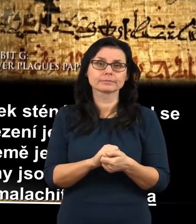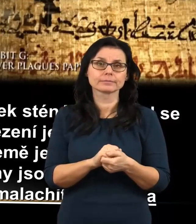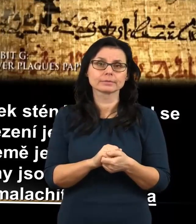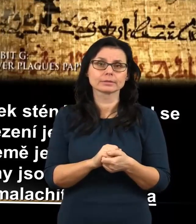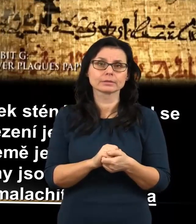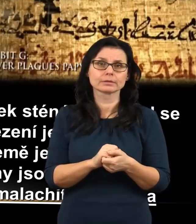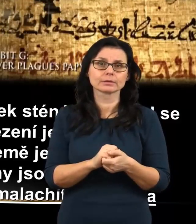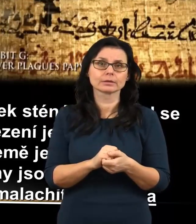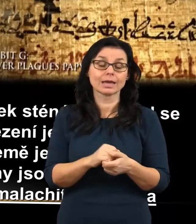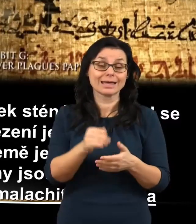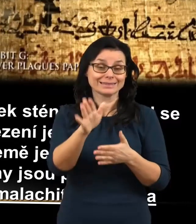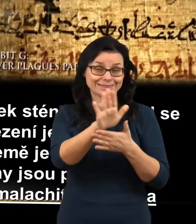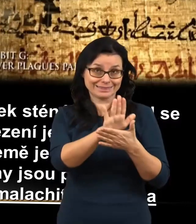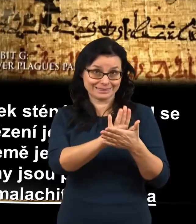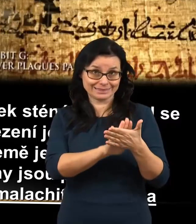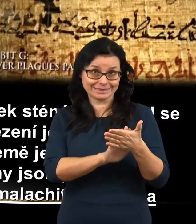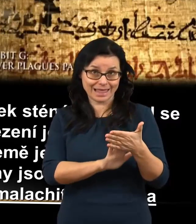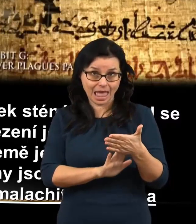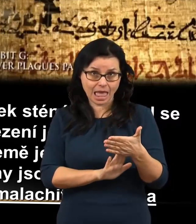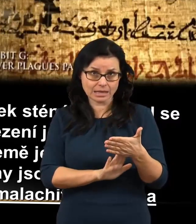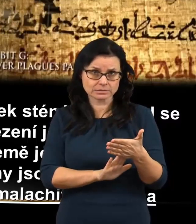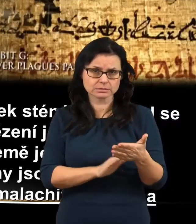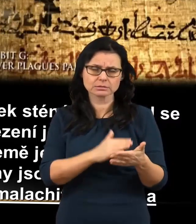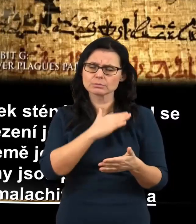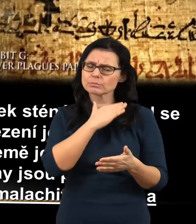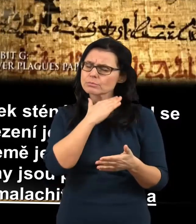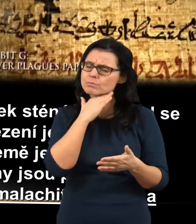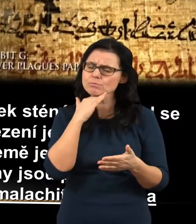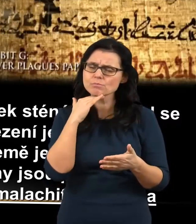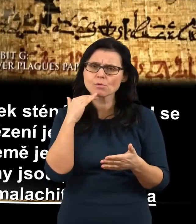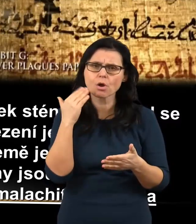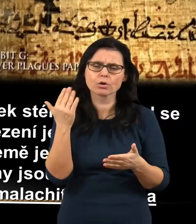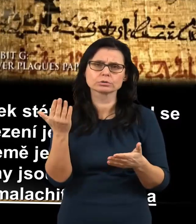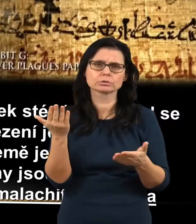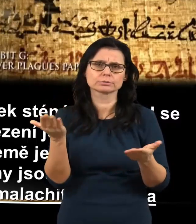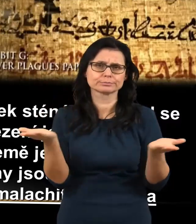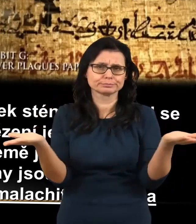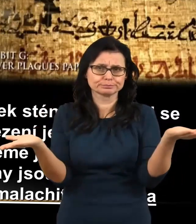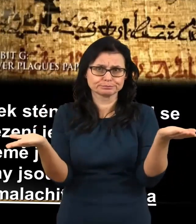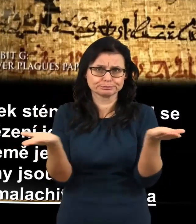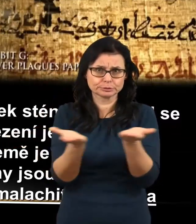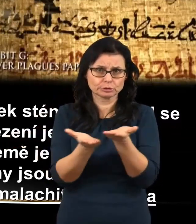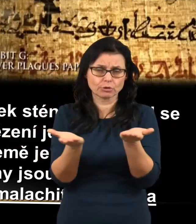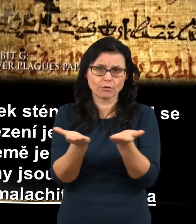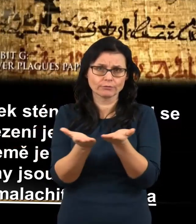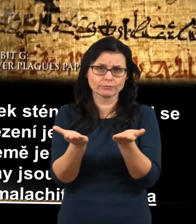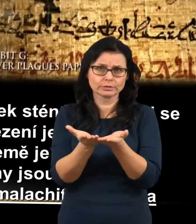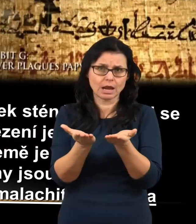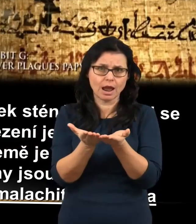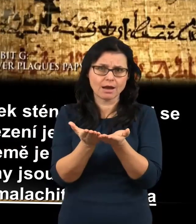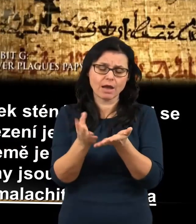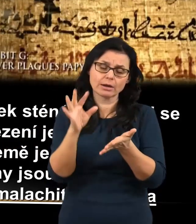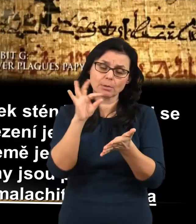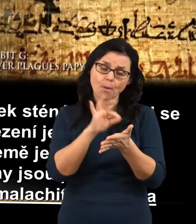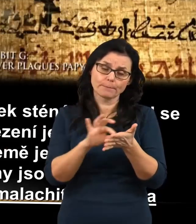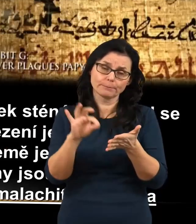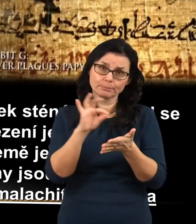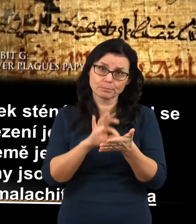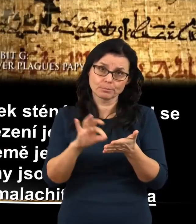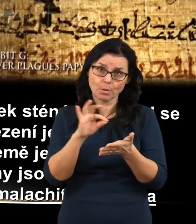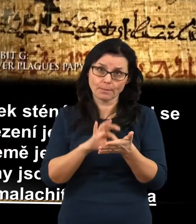text, který velmi, velmi přirovnává nebo popisuje